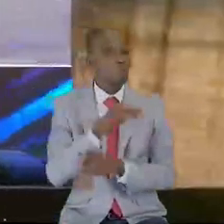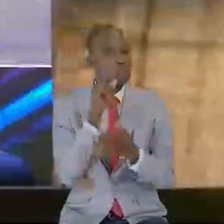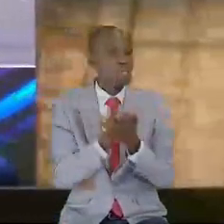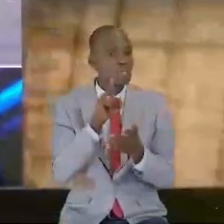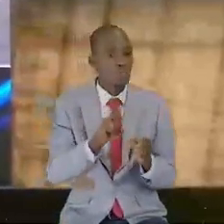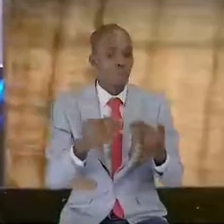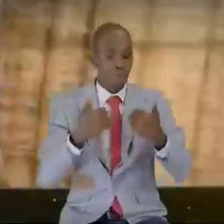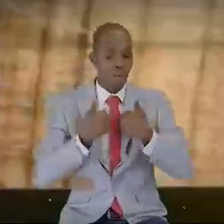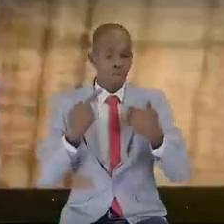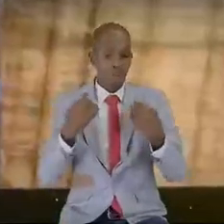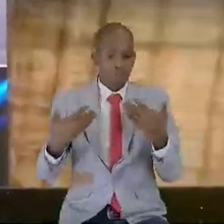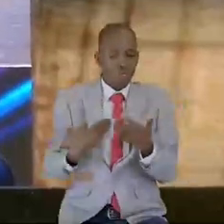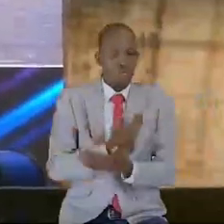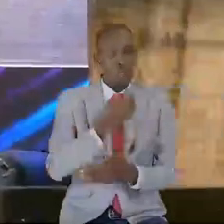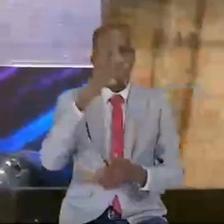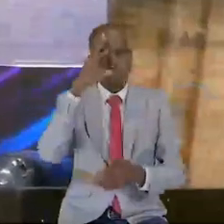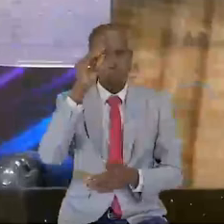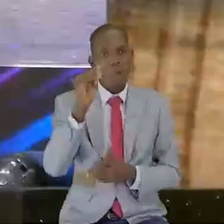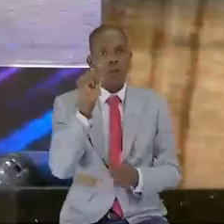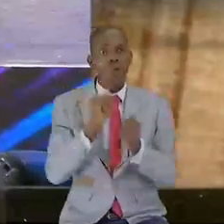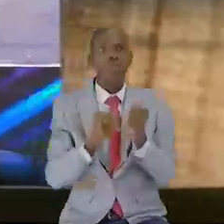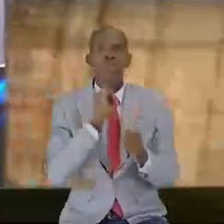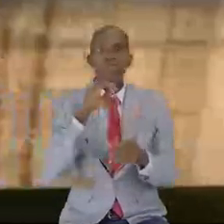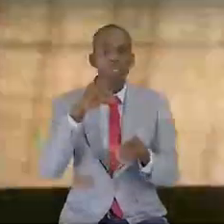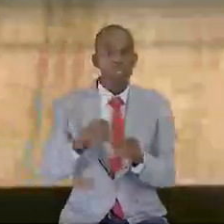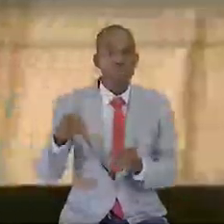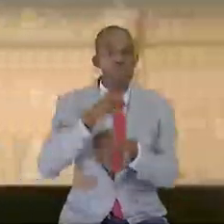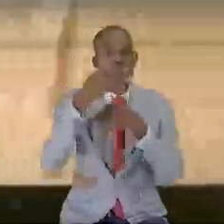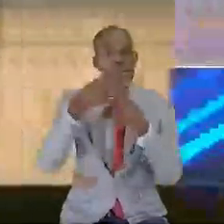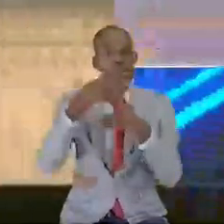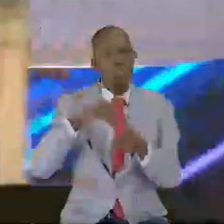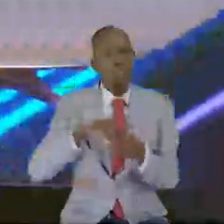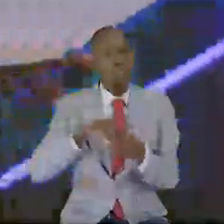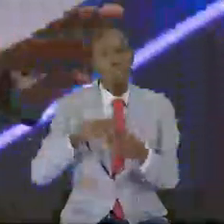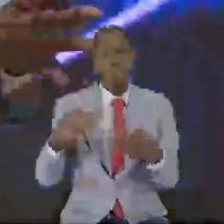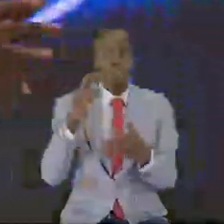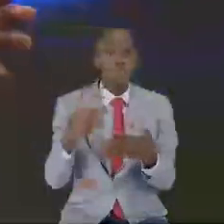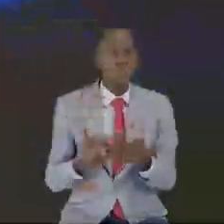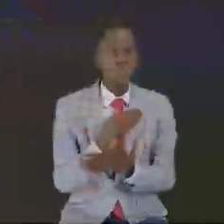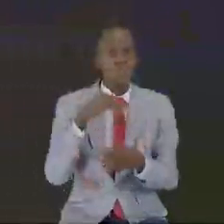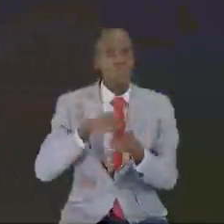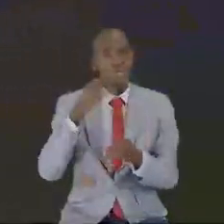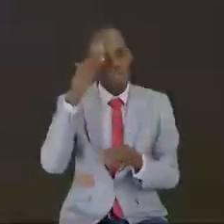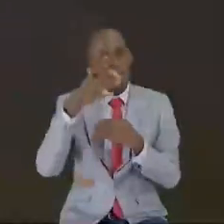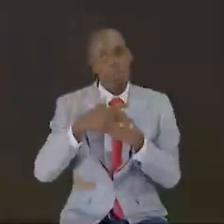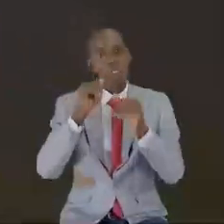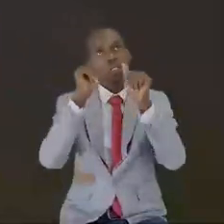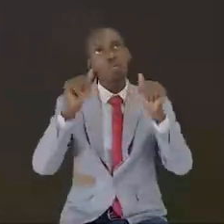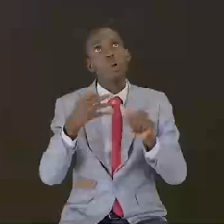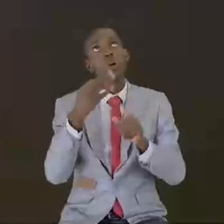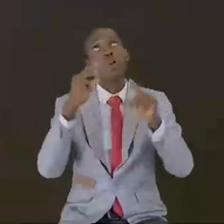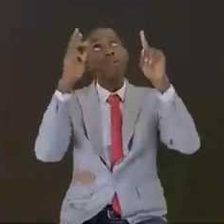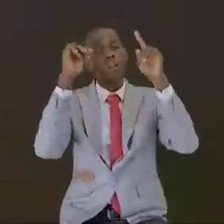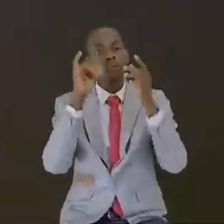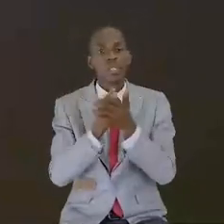Alors, tu dois revêtir l'homme nouveau qui se renouvelle dans la connaissance selon l'image de celui qui l'a créé. Verset 15